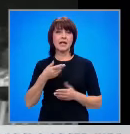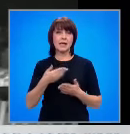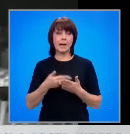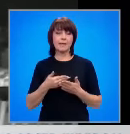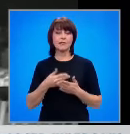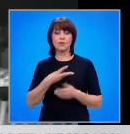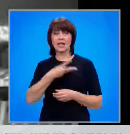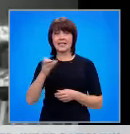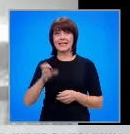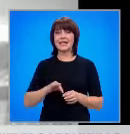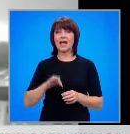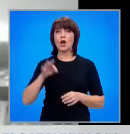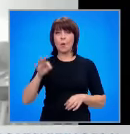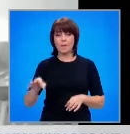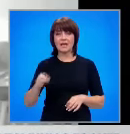Киев.